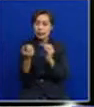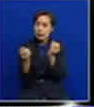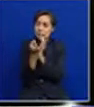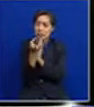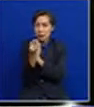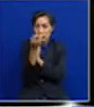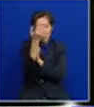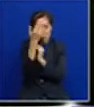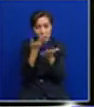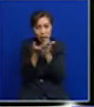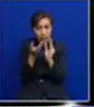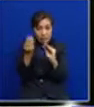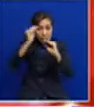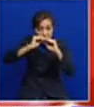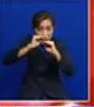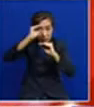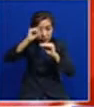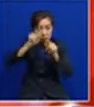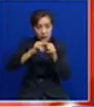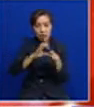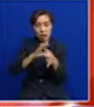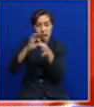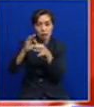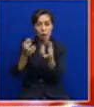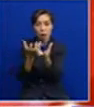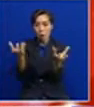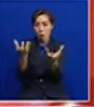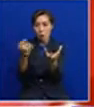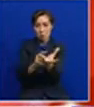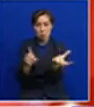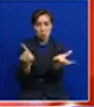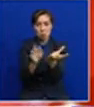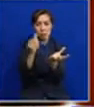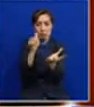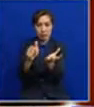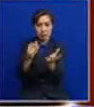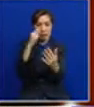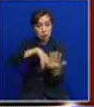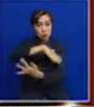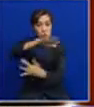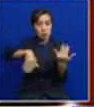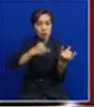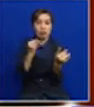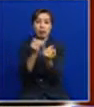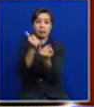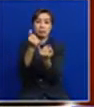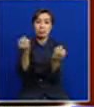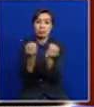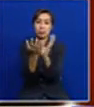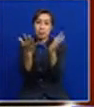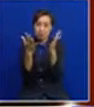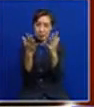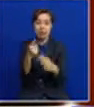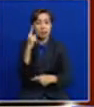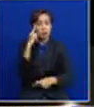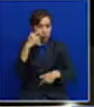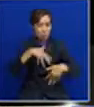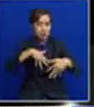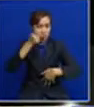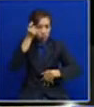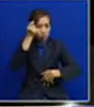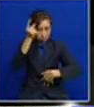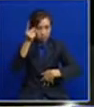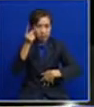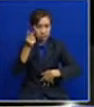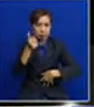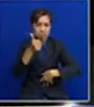คาที่ปรับขึ้นจะสอดคล้องกับสินค้าที่มีคุณภาพและเป็นมิตรกับสิ่งแวดล้อมซึ่งผู้บริโภคน่าจะเข้าใจ